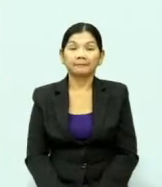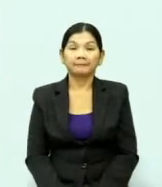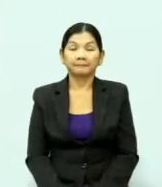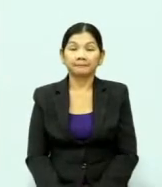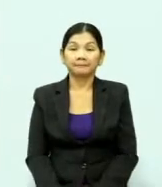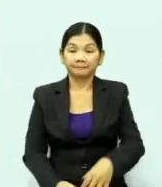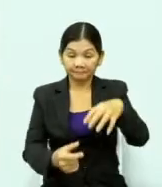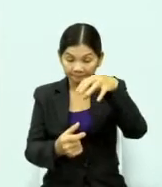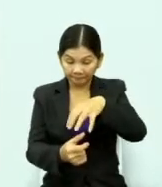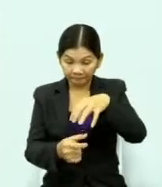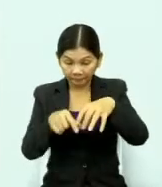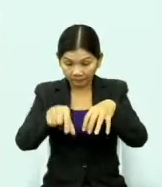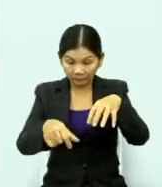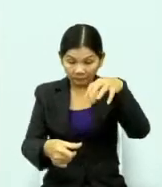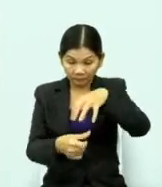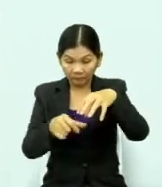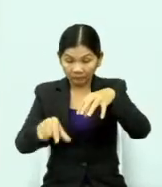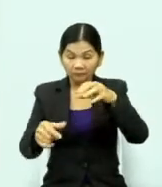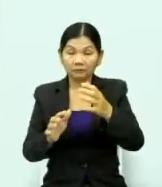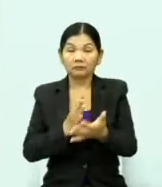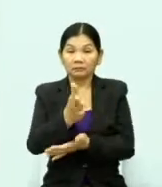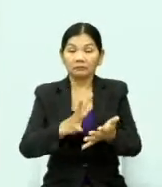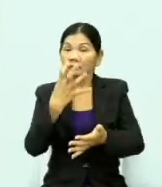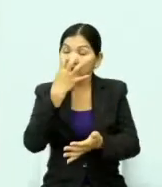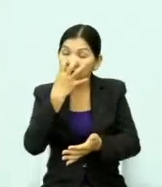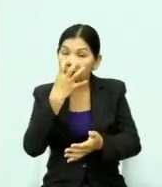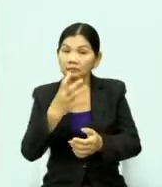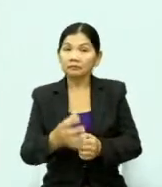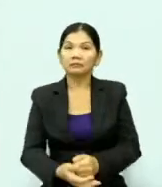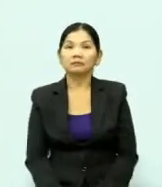kệ kệ cha sát chủ